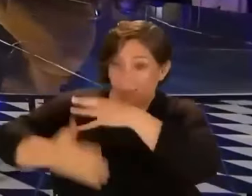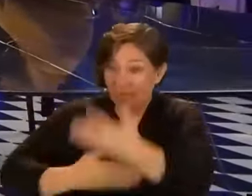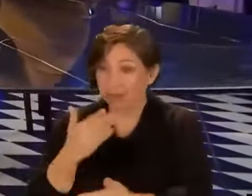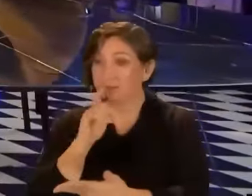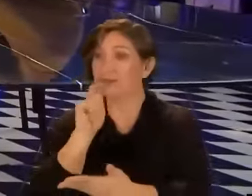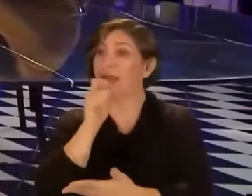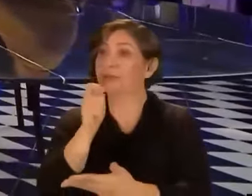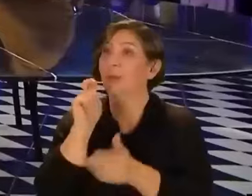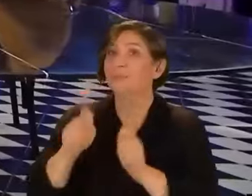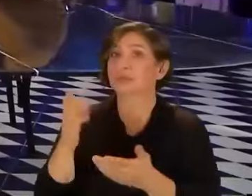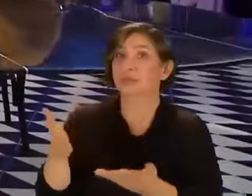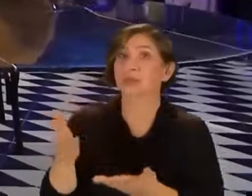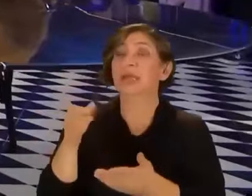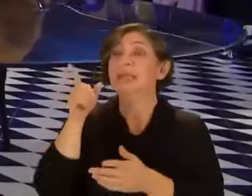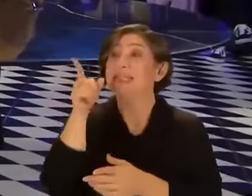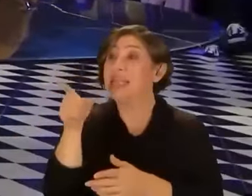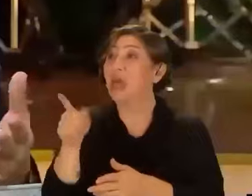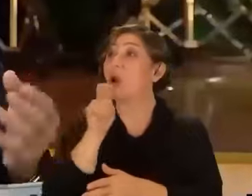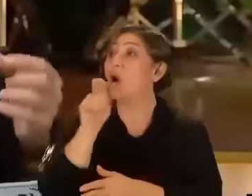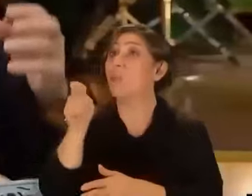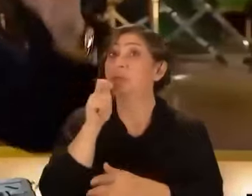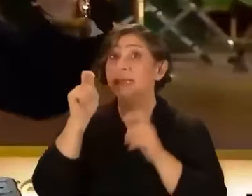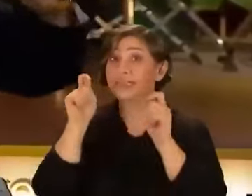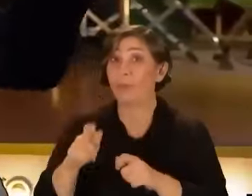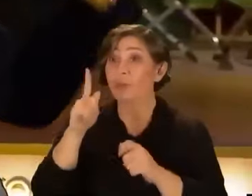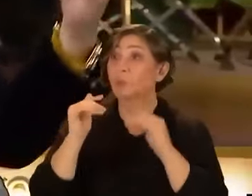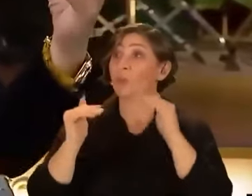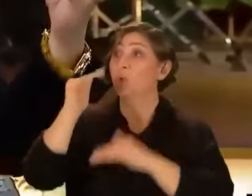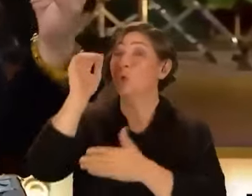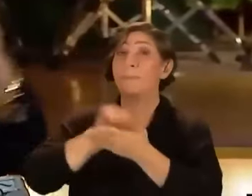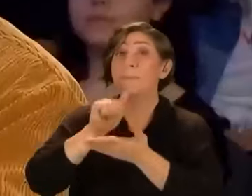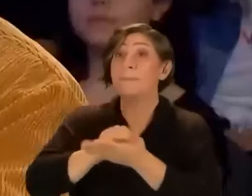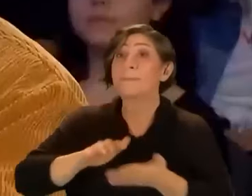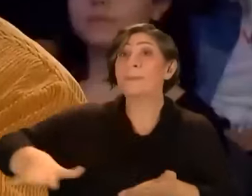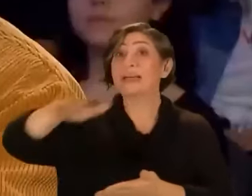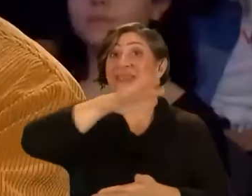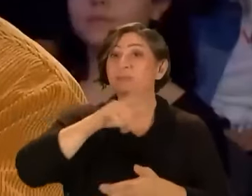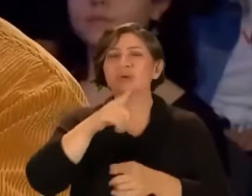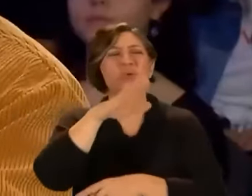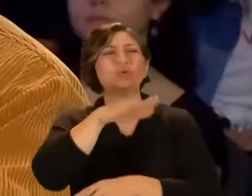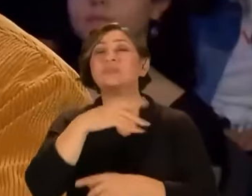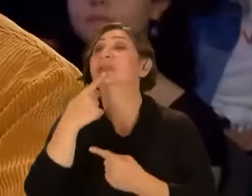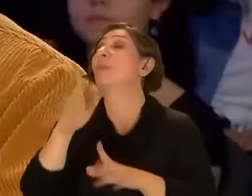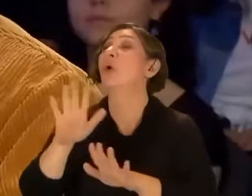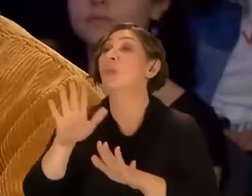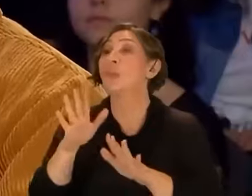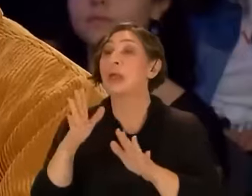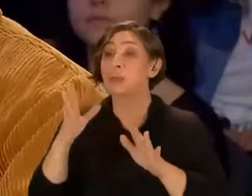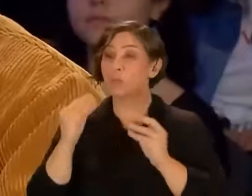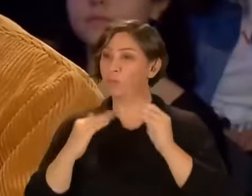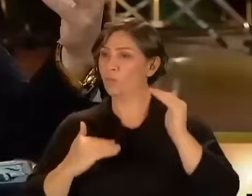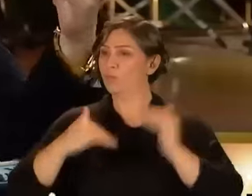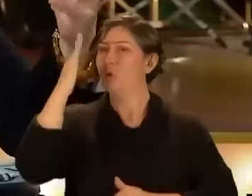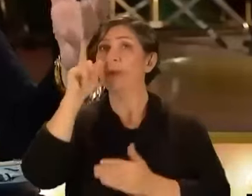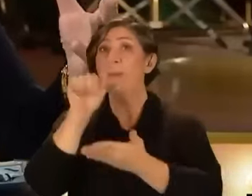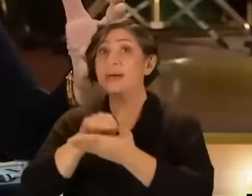dergisiyle röportaj yapmışsın. Seninle röportaj yapan bir büyük basın kuruluşu, ya bunları küçümsediğim için değil ama, konvansiyonel